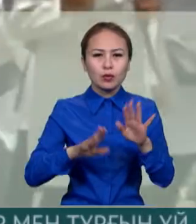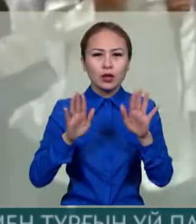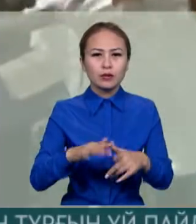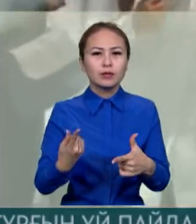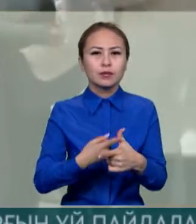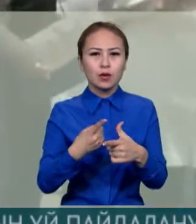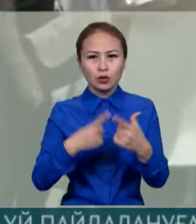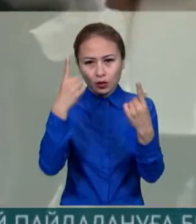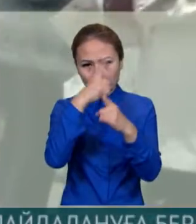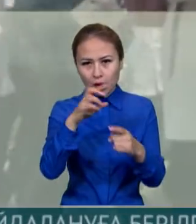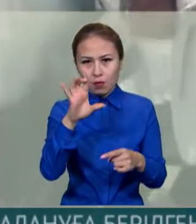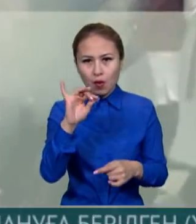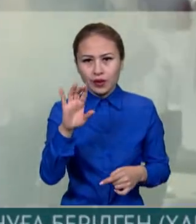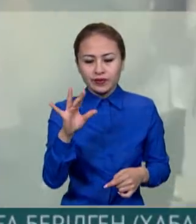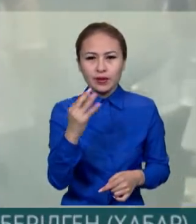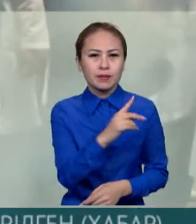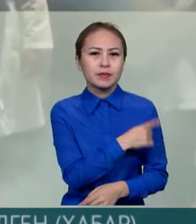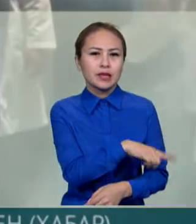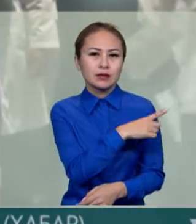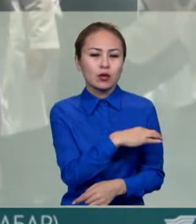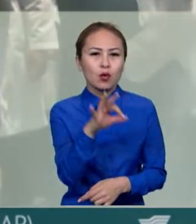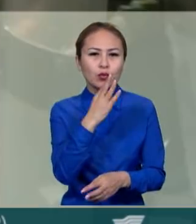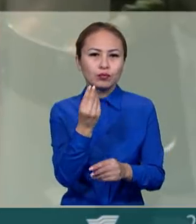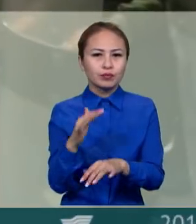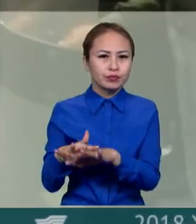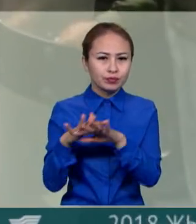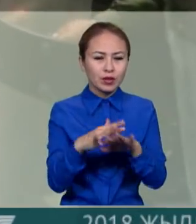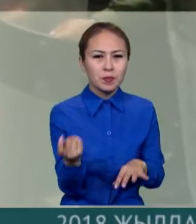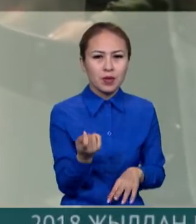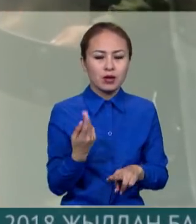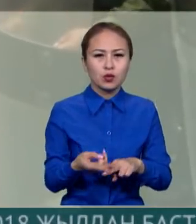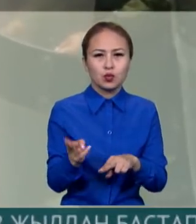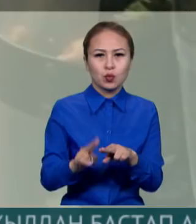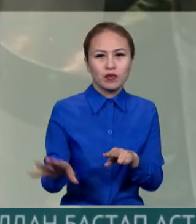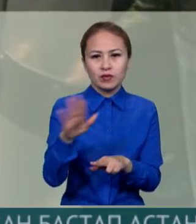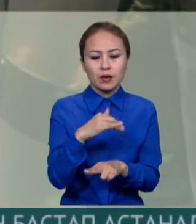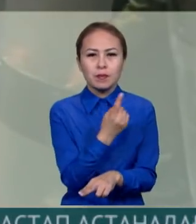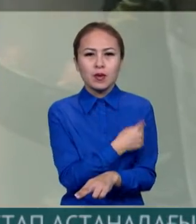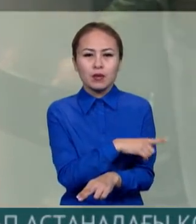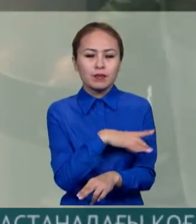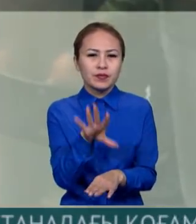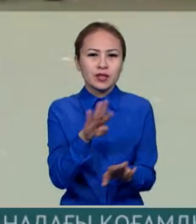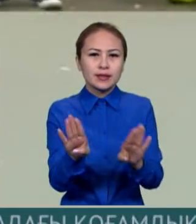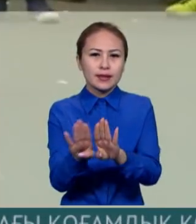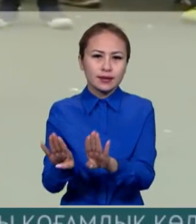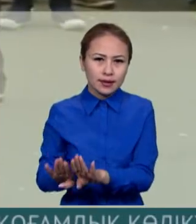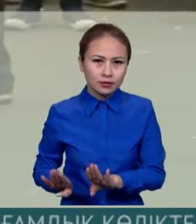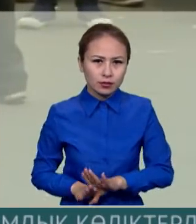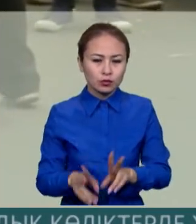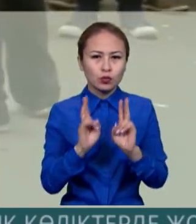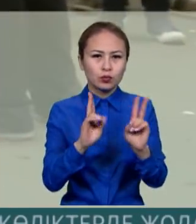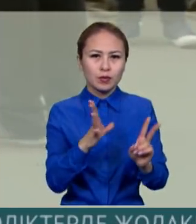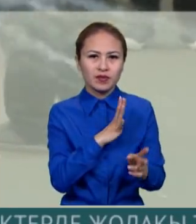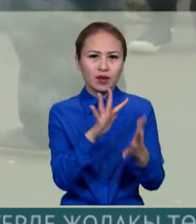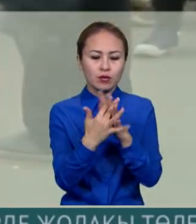ақпарат құралдарының хабарлауынша, Боливияда медицина саласына бөлінетін қаржаз, сондықтан елді мекендердегі ауруханалар жабылып жатыр. Тіпті кейбір